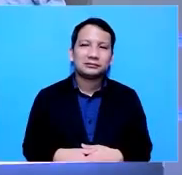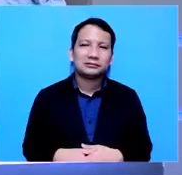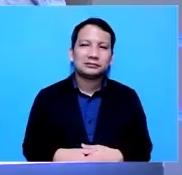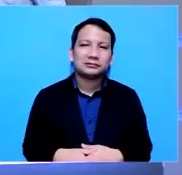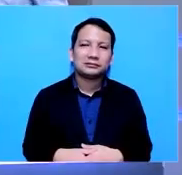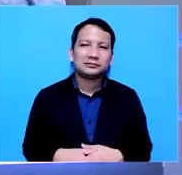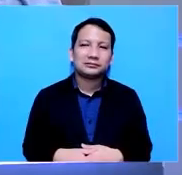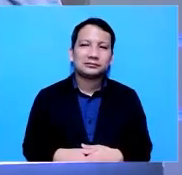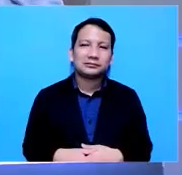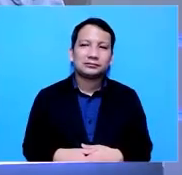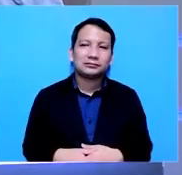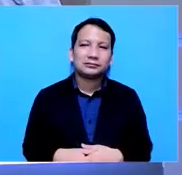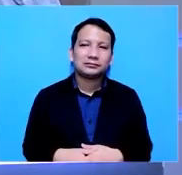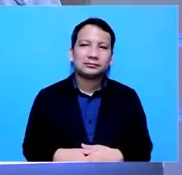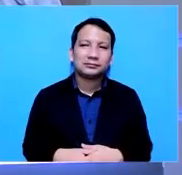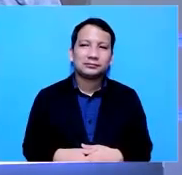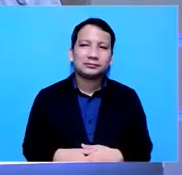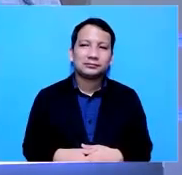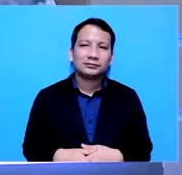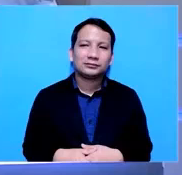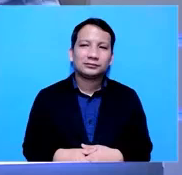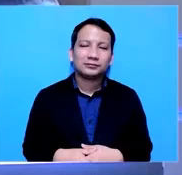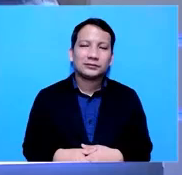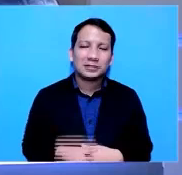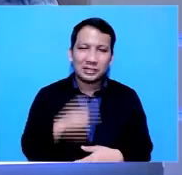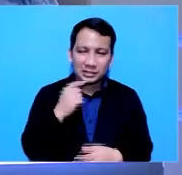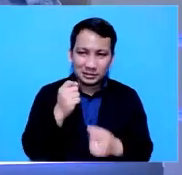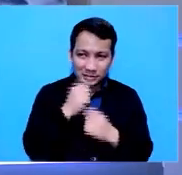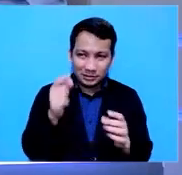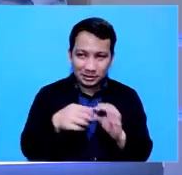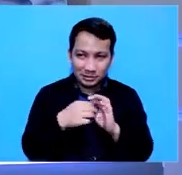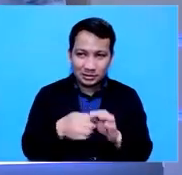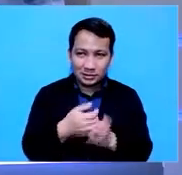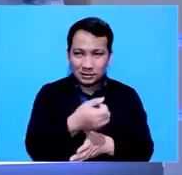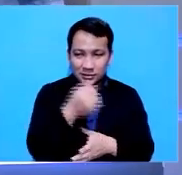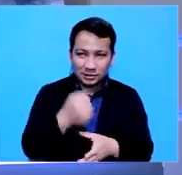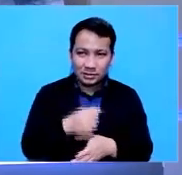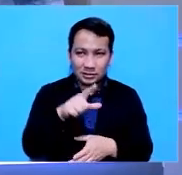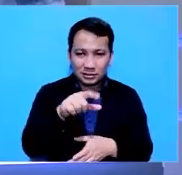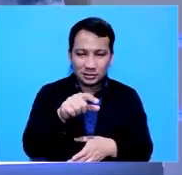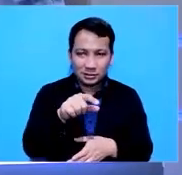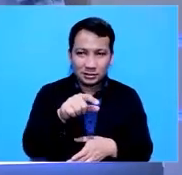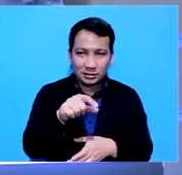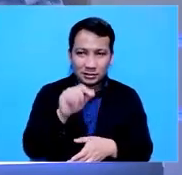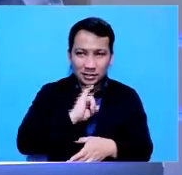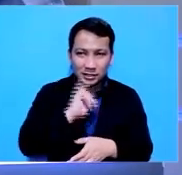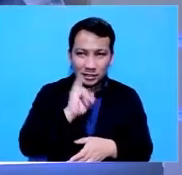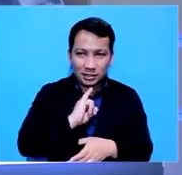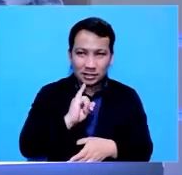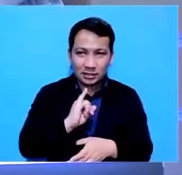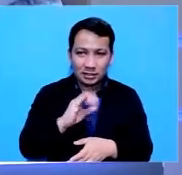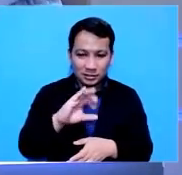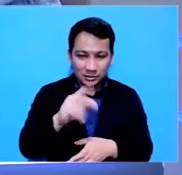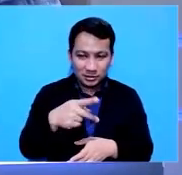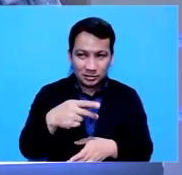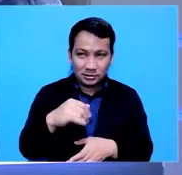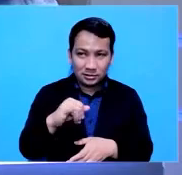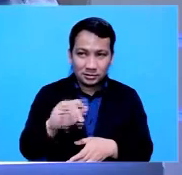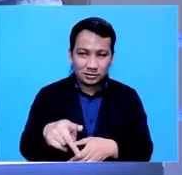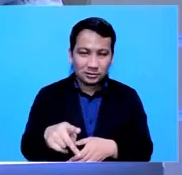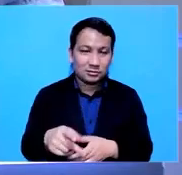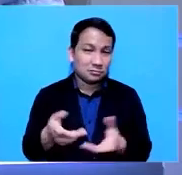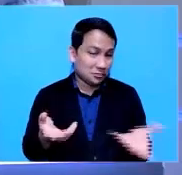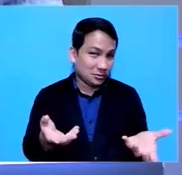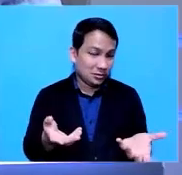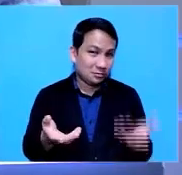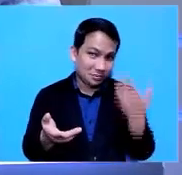Gusto mo yung natulala tayong dalawa. Doon ako nagulat eh. Kumukuha yung mga seagull ng ice chips cream at tsaka ice chips. Daw. Hindi ko rin alam